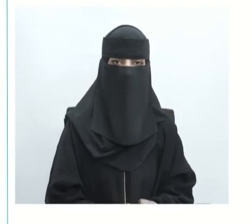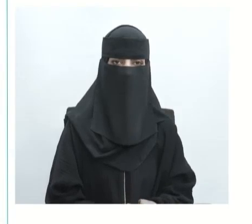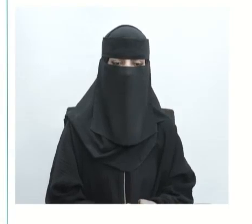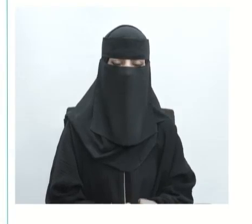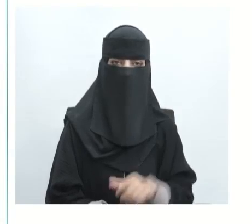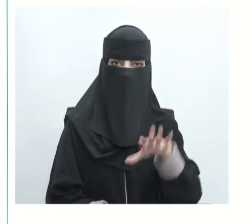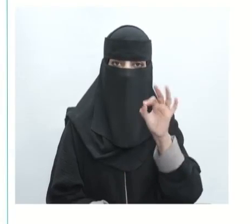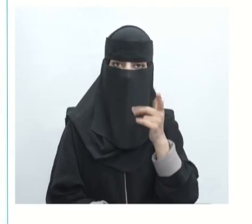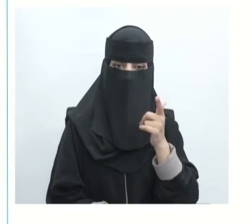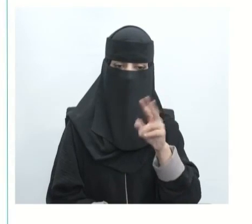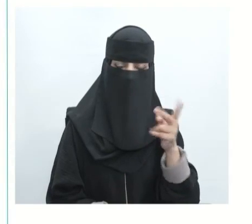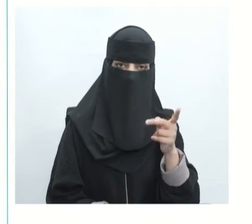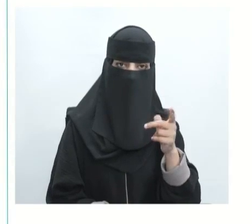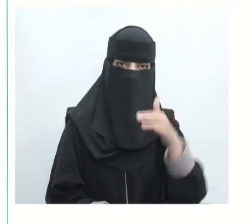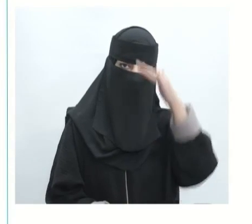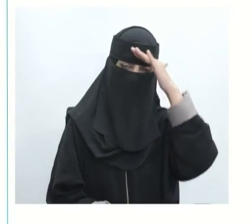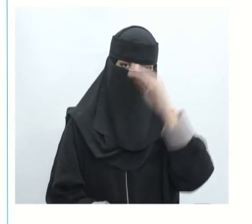إلا ماذا؟ جنديا.